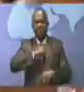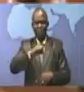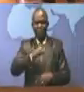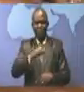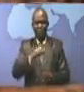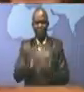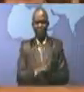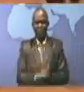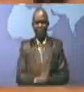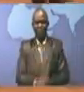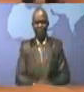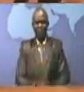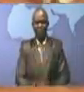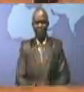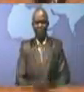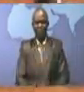CNDD-FDD.